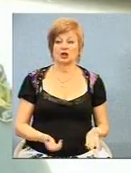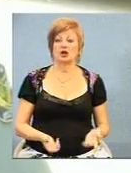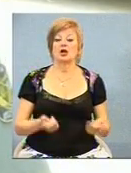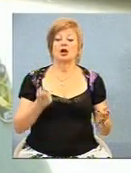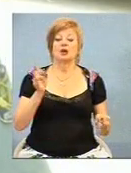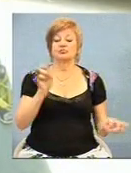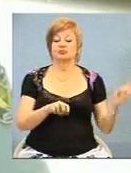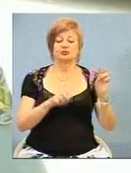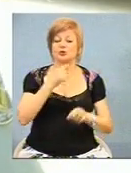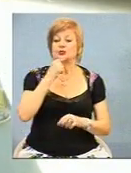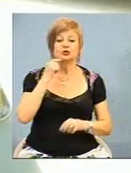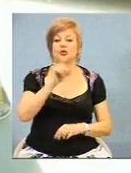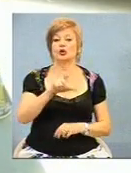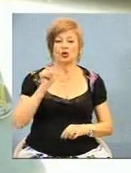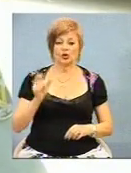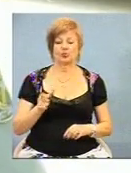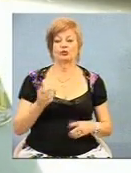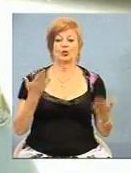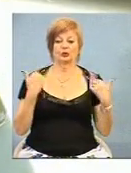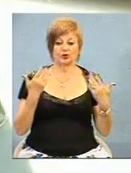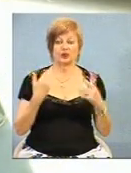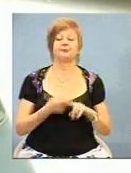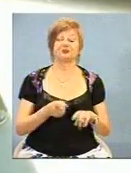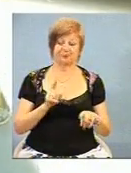посвященість насаджень людьми. І це спровокує